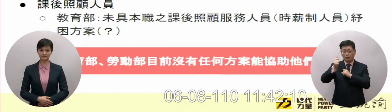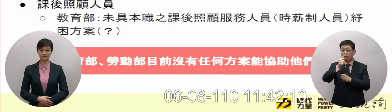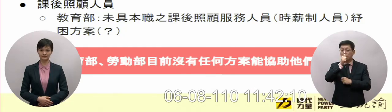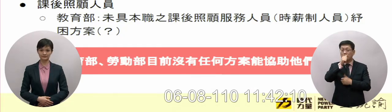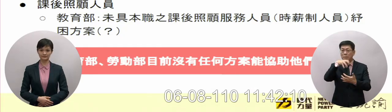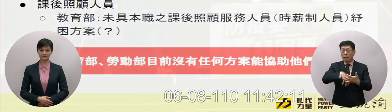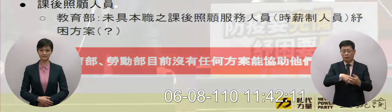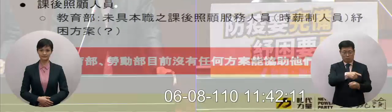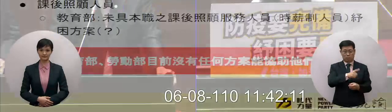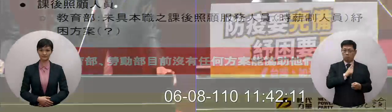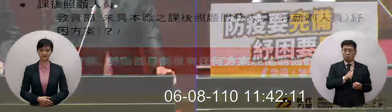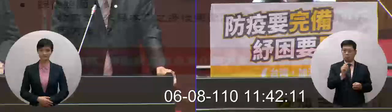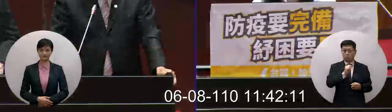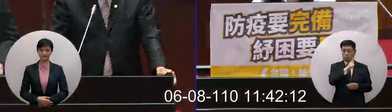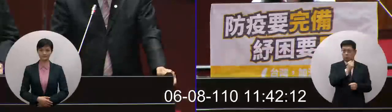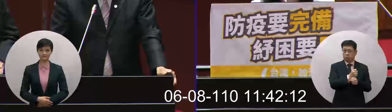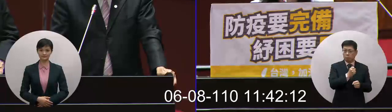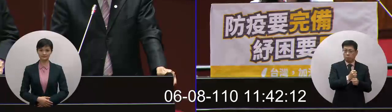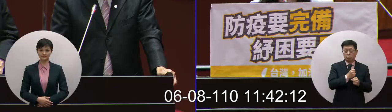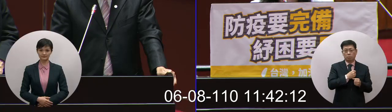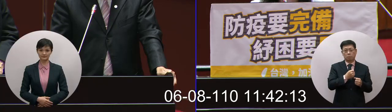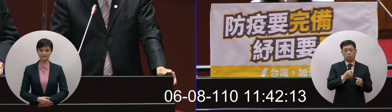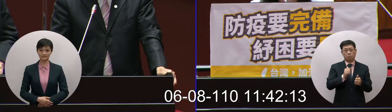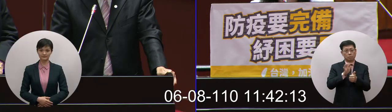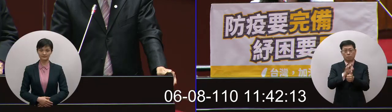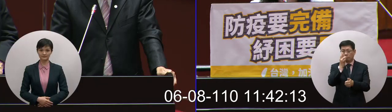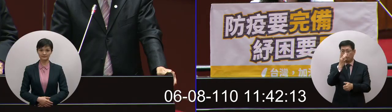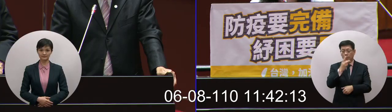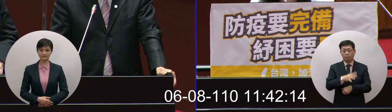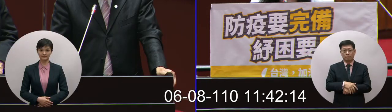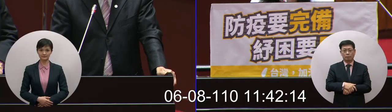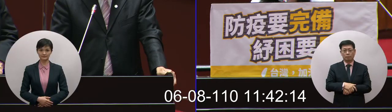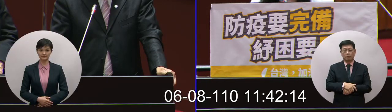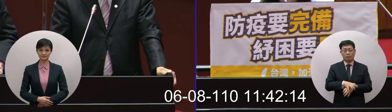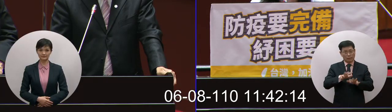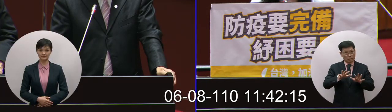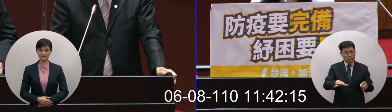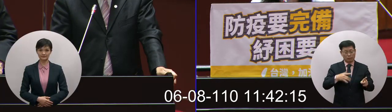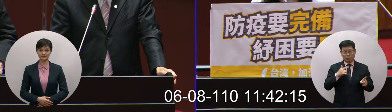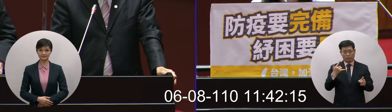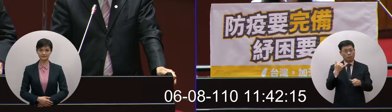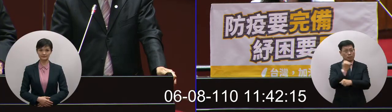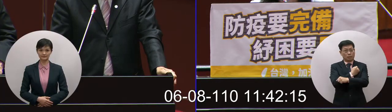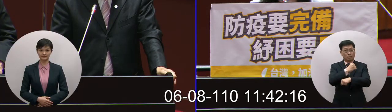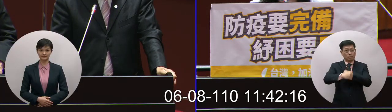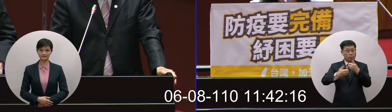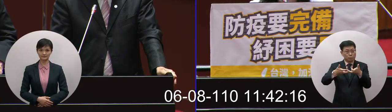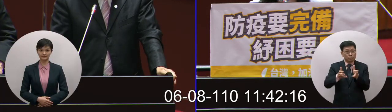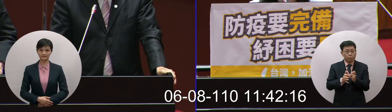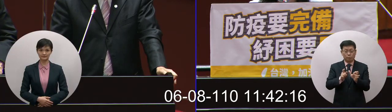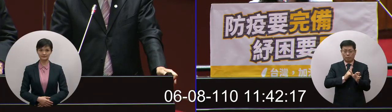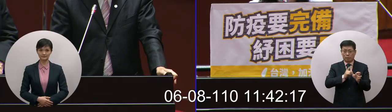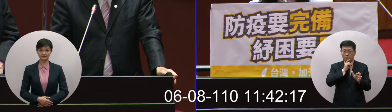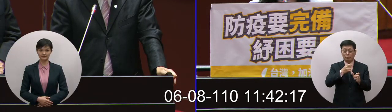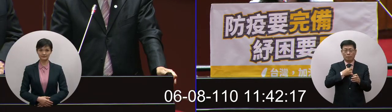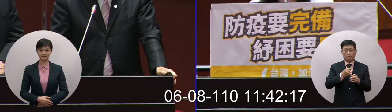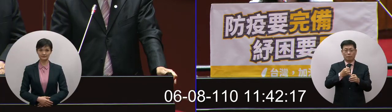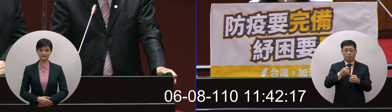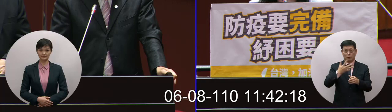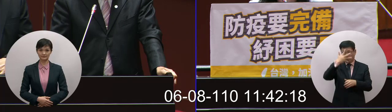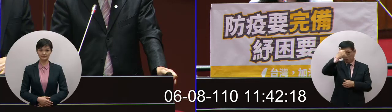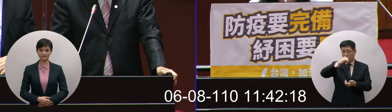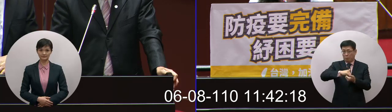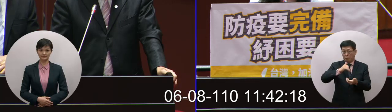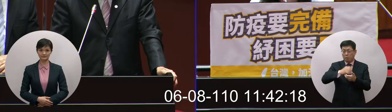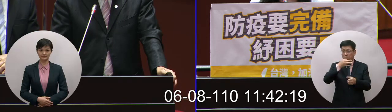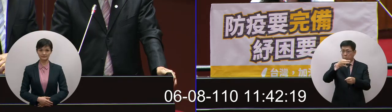中了，所以特教助理员其实没有办法做实际上的协助到特教生的部分。那我们看待这个劳动部的安心就业方案或者是无定雇主的劳工的